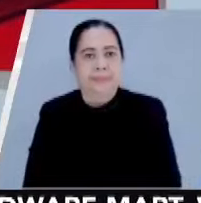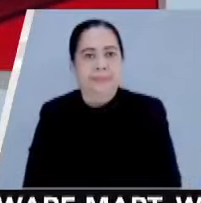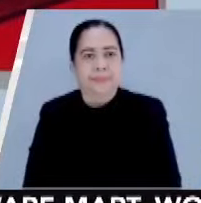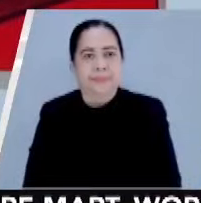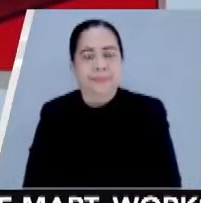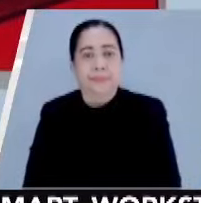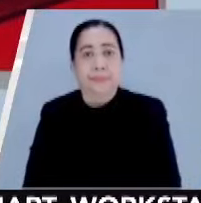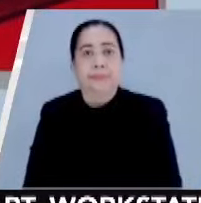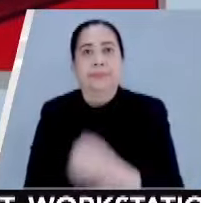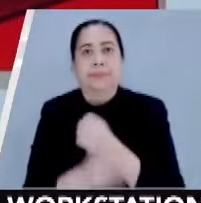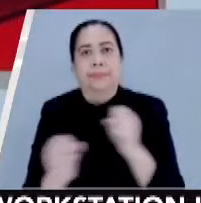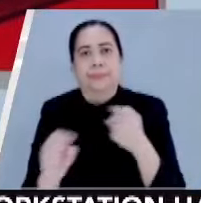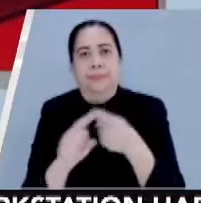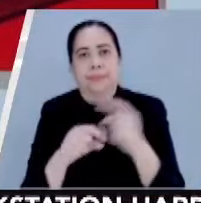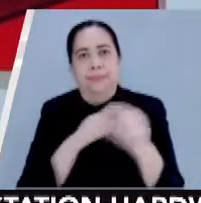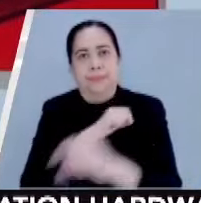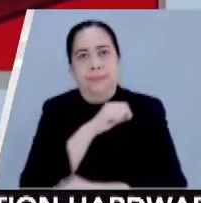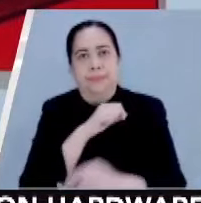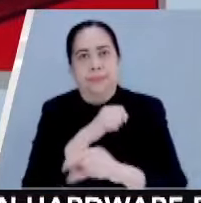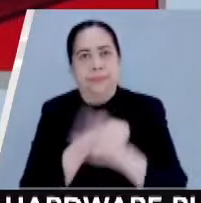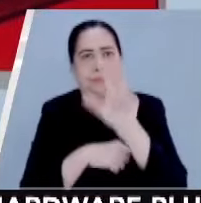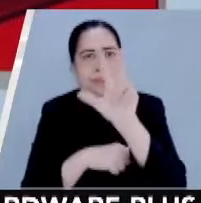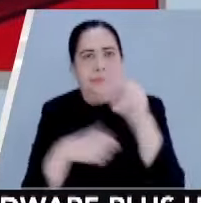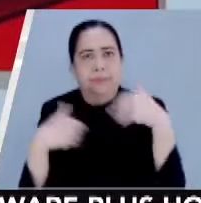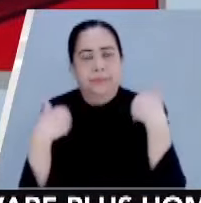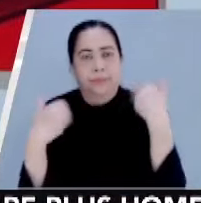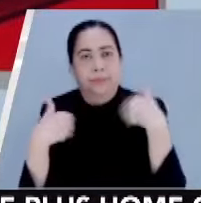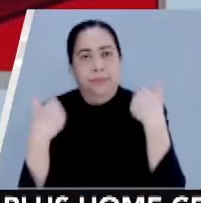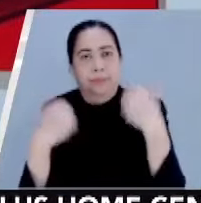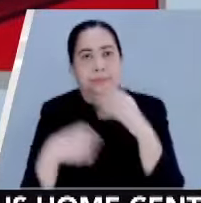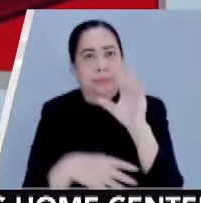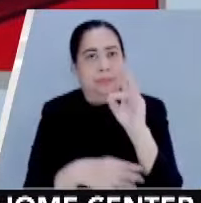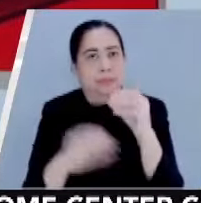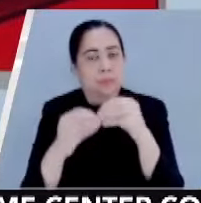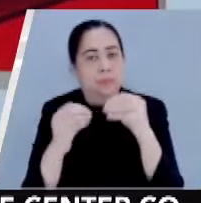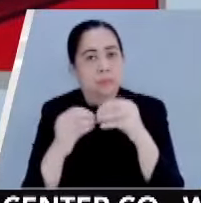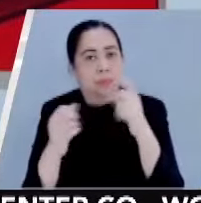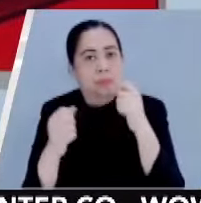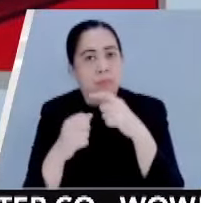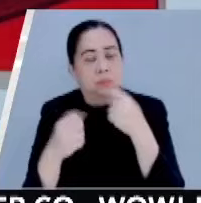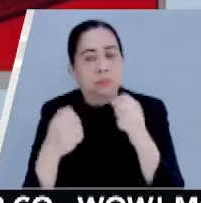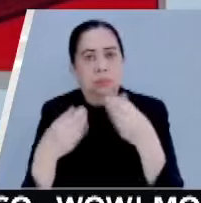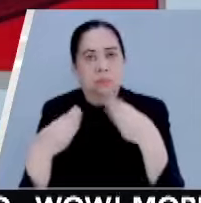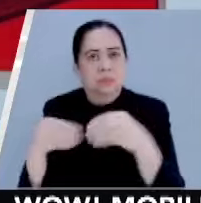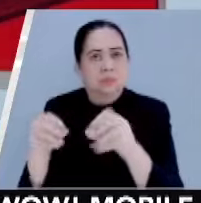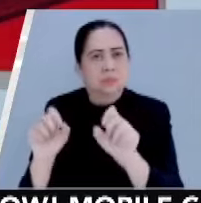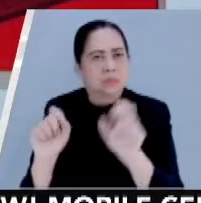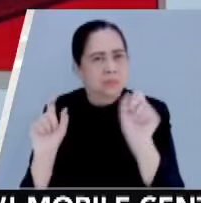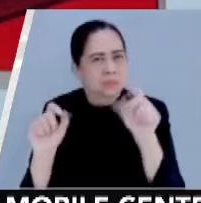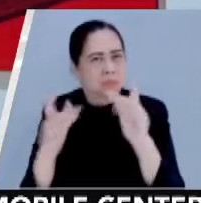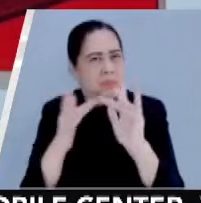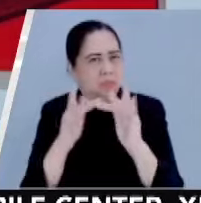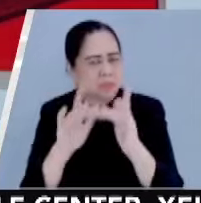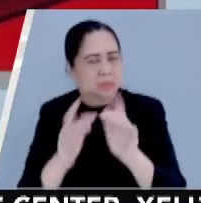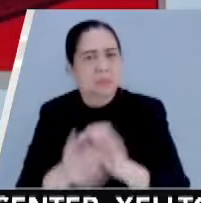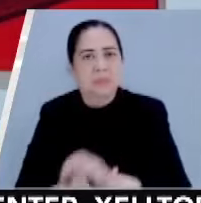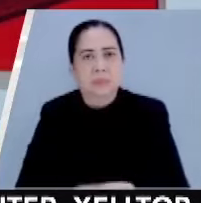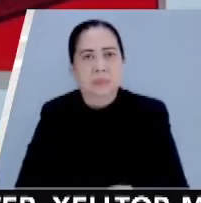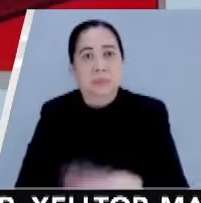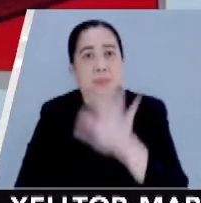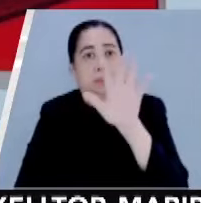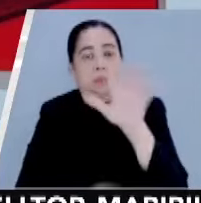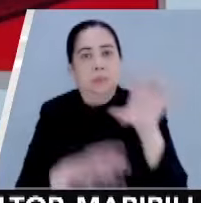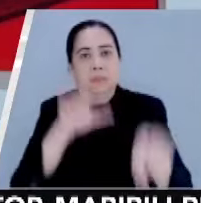Nasagip sa Quezon ang 3 menor de edad at 7 iba pa na ibinubugaw umano online. 5 naman ang inaresto